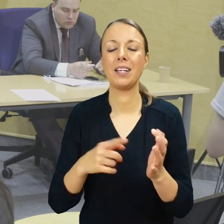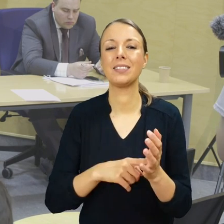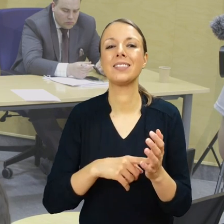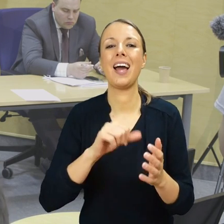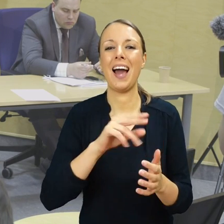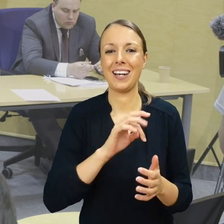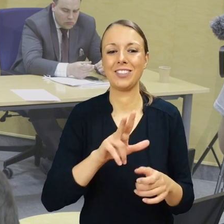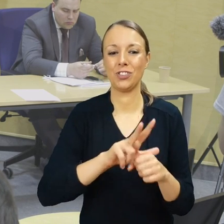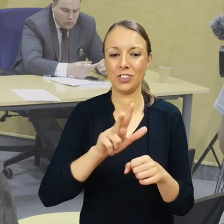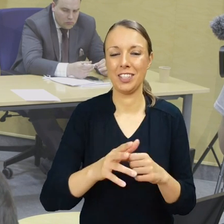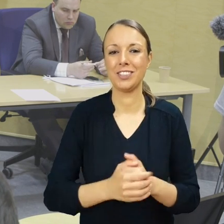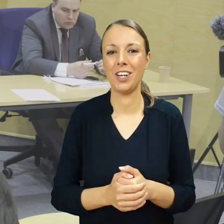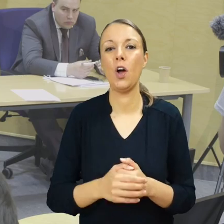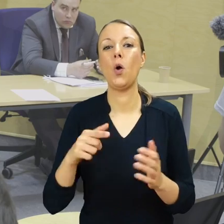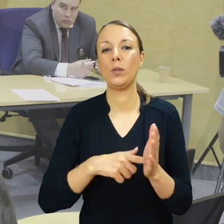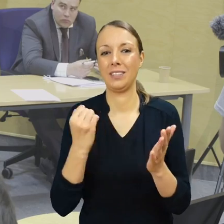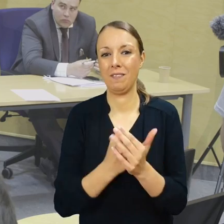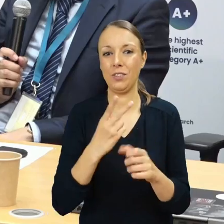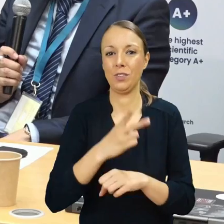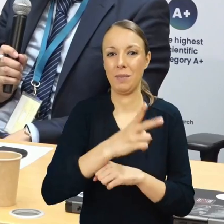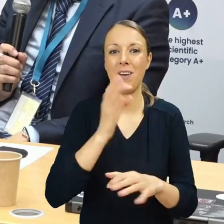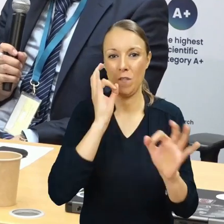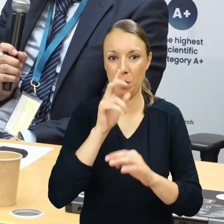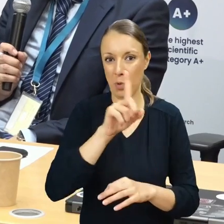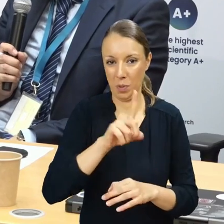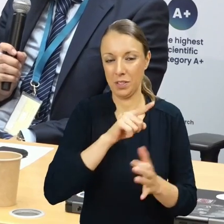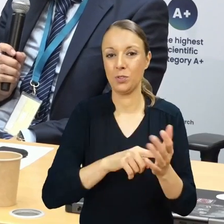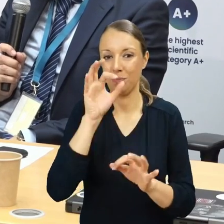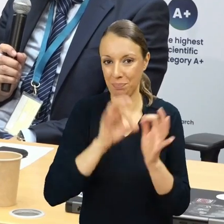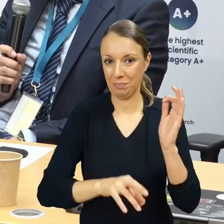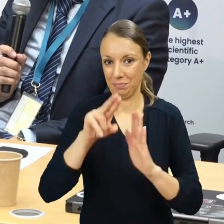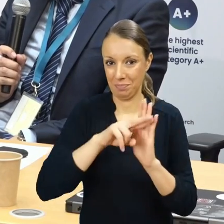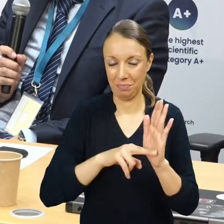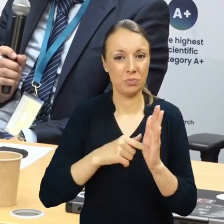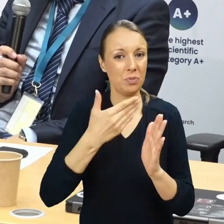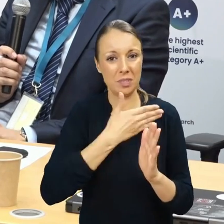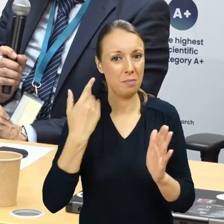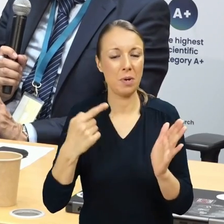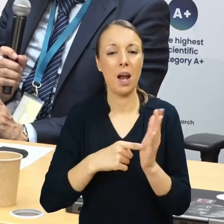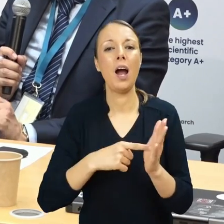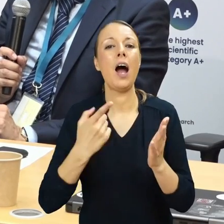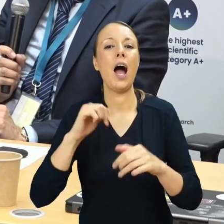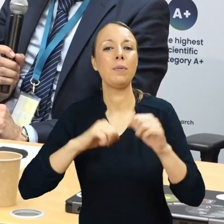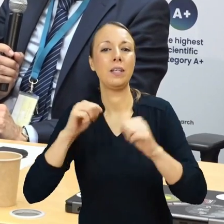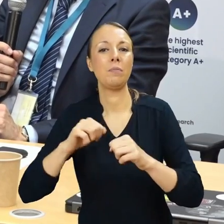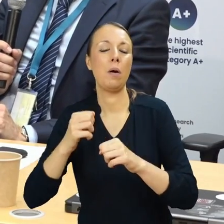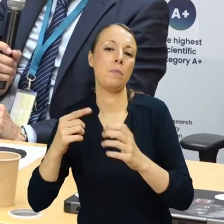ustawy o dostępie do informacji publicznej, przepis szczególny, ponieważ nie mamy tutaj do czynienia z jurysdykcyjnym postępowaniem administracyjnym. To jest jak gdyby